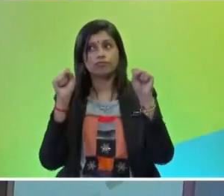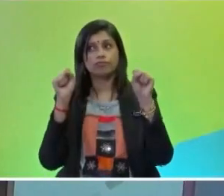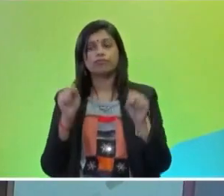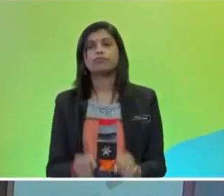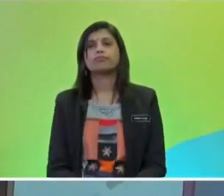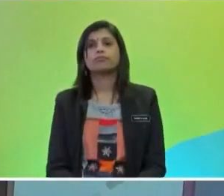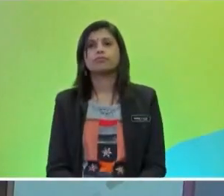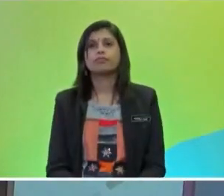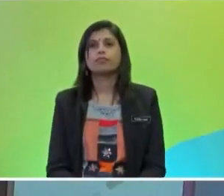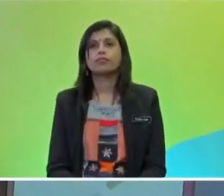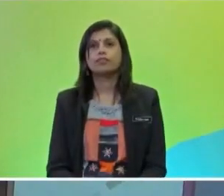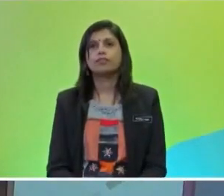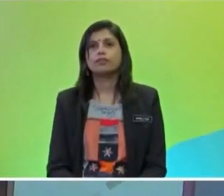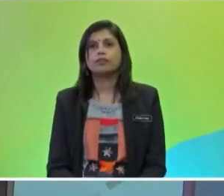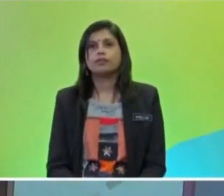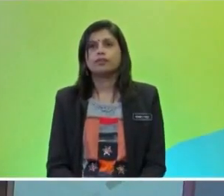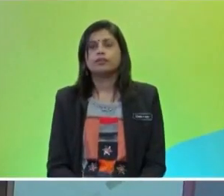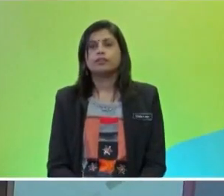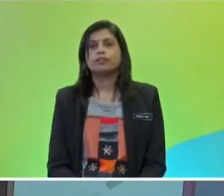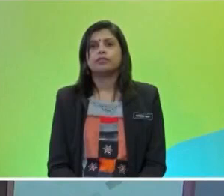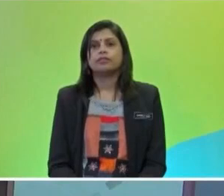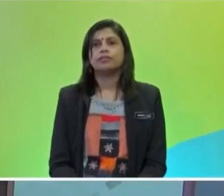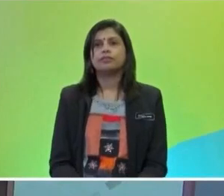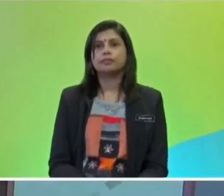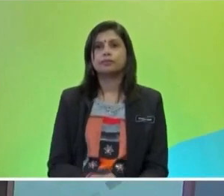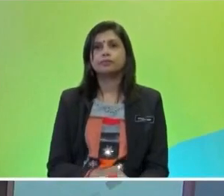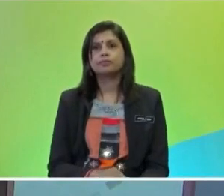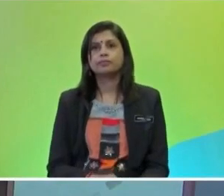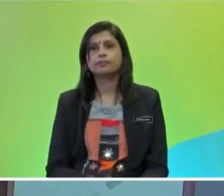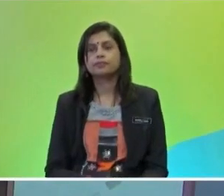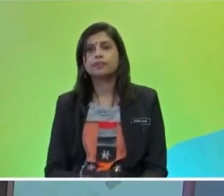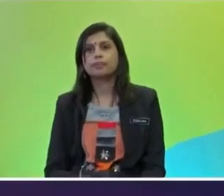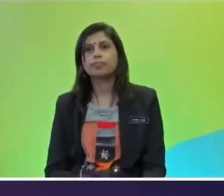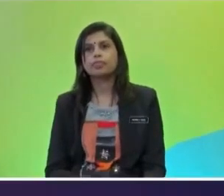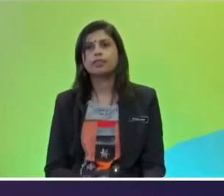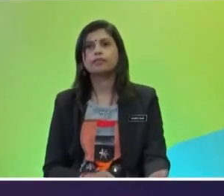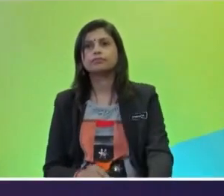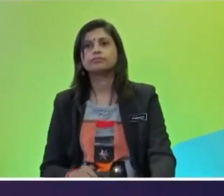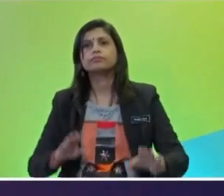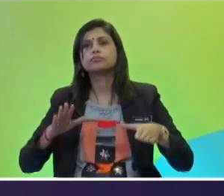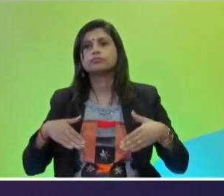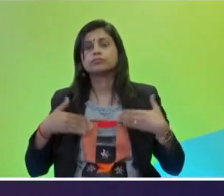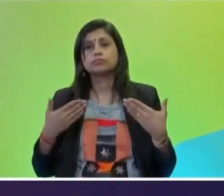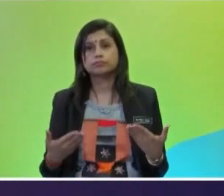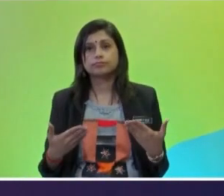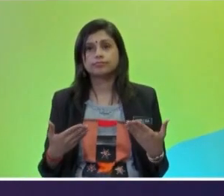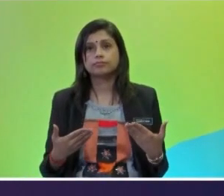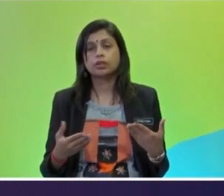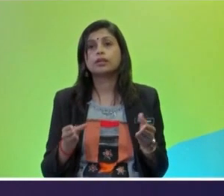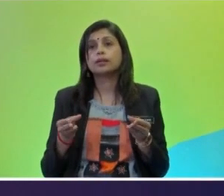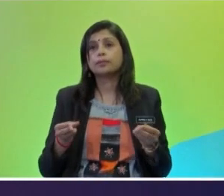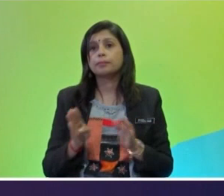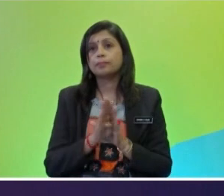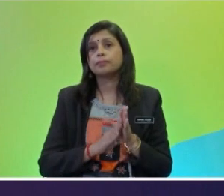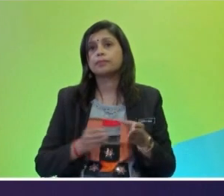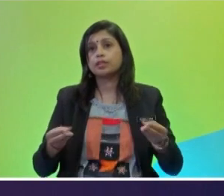baik. Okey. Gambar pertama. Baik. Bagaimanakah Iwan berterima kasih